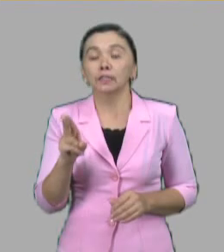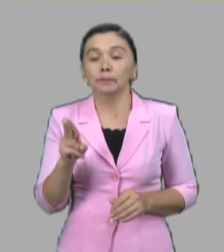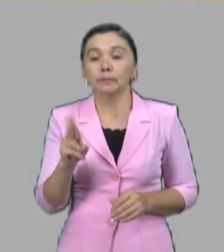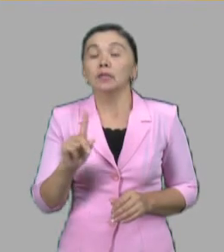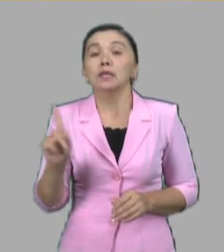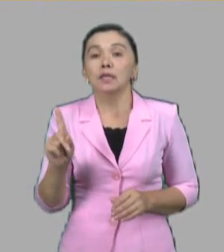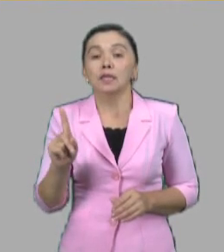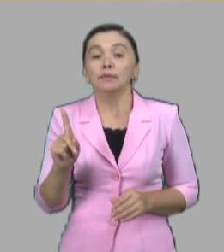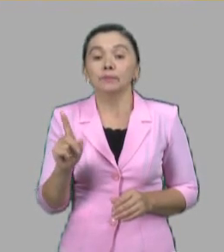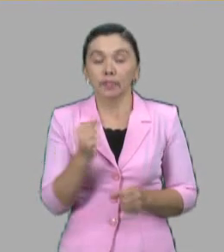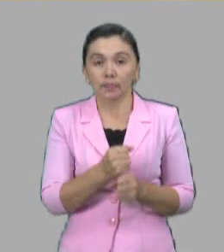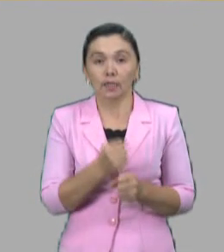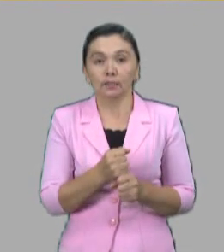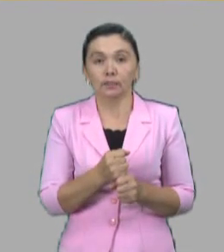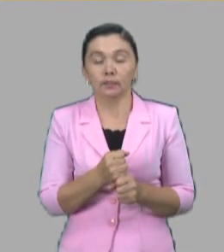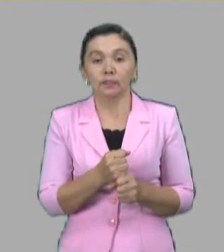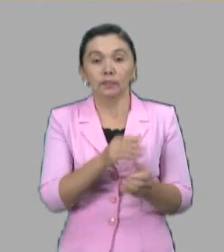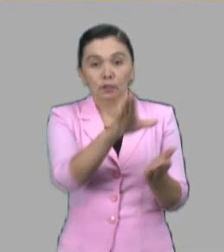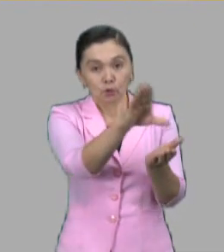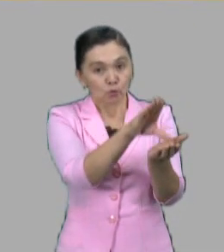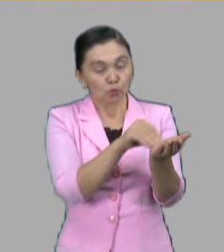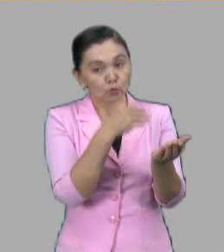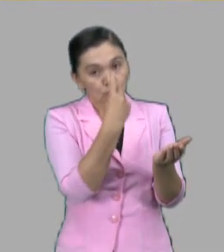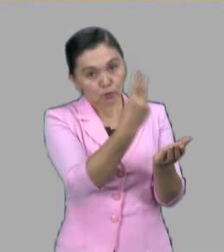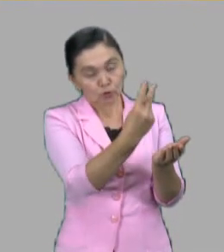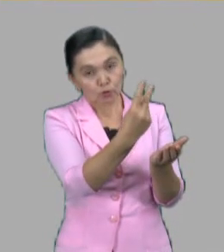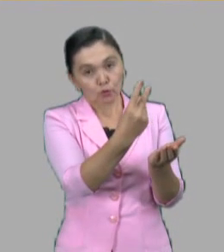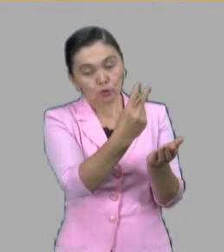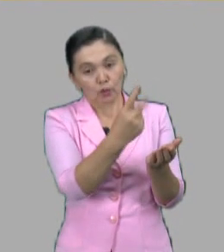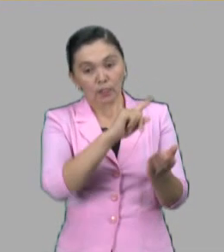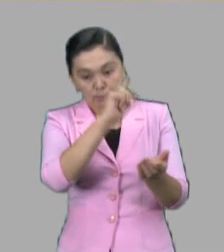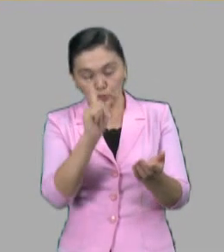Үлгү боюнча сүрөткө карап, суроолорго жооп бергиле.